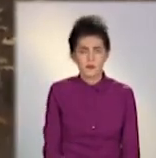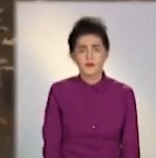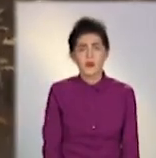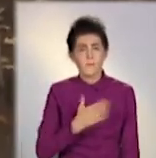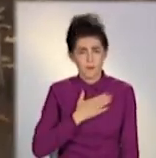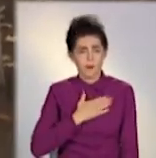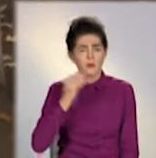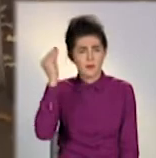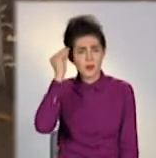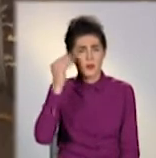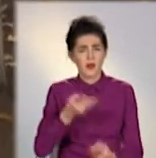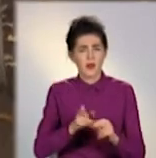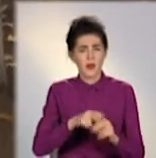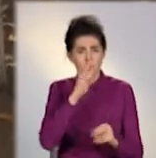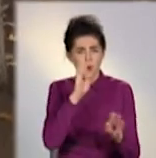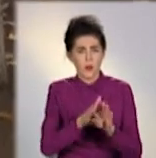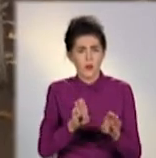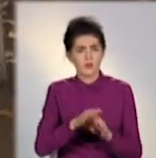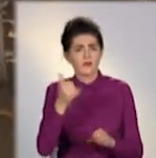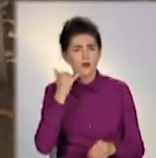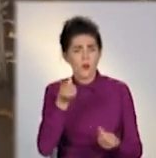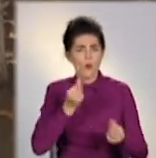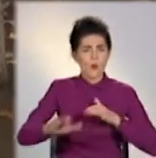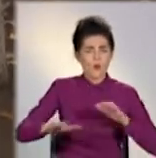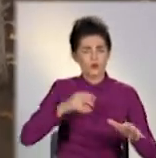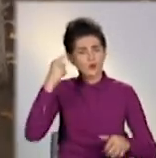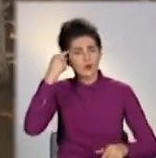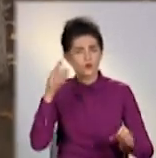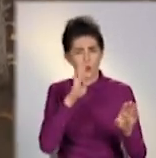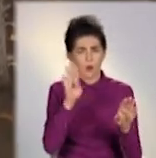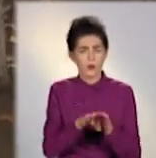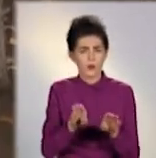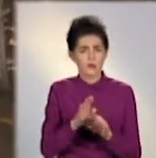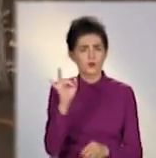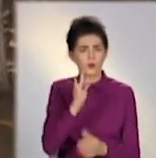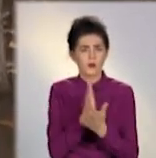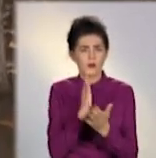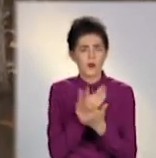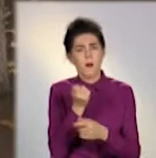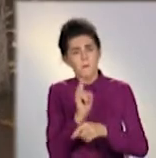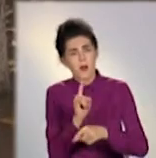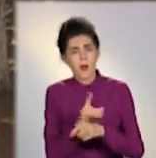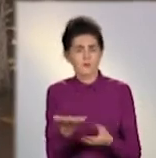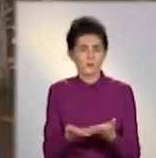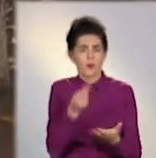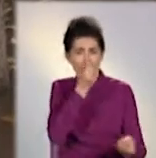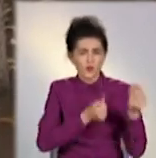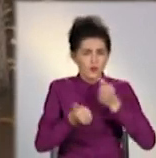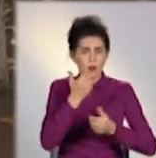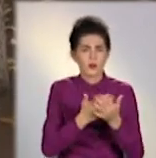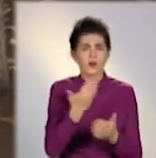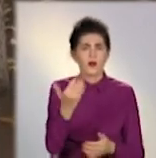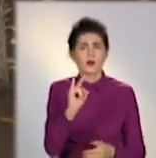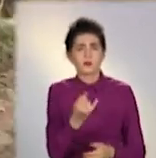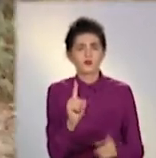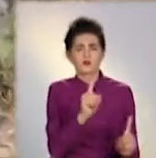мнение, що це хтось з мошеннической целью звонить. Потому що є такі історії, да, там, що дзвонять, там мошенники, там, що ваш ребенок в біді,